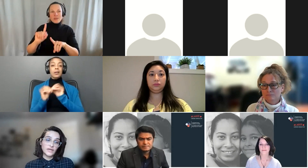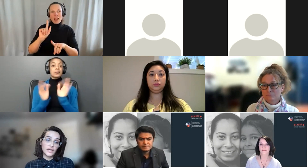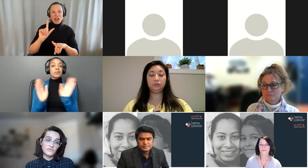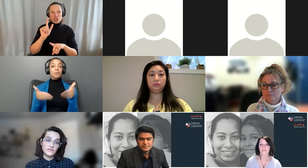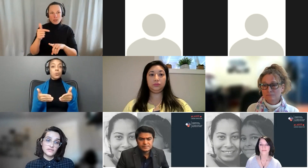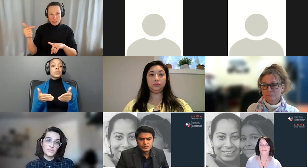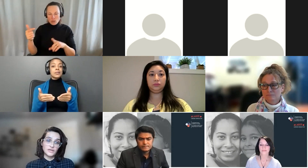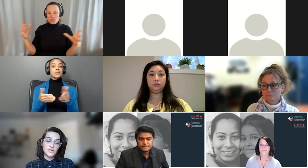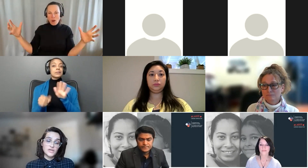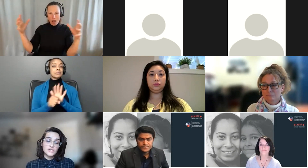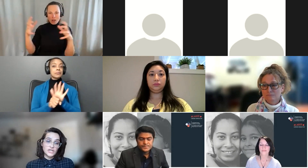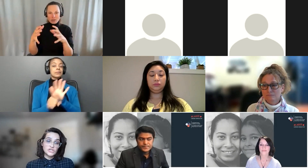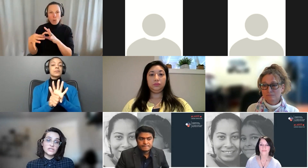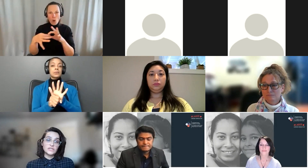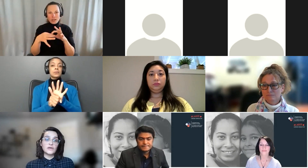où nous voulons